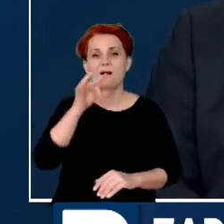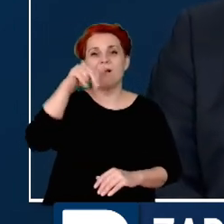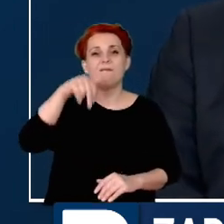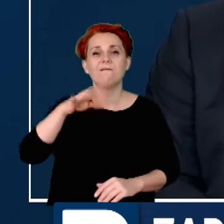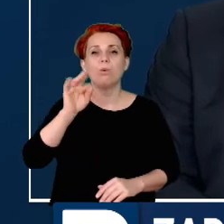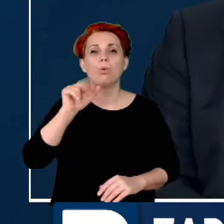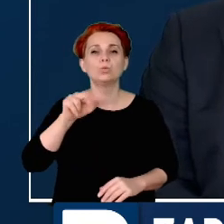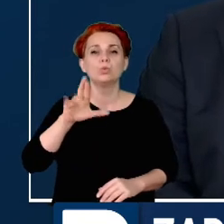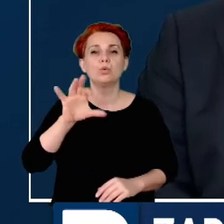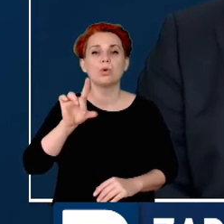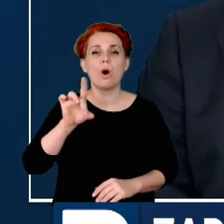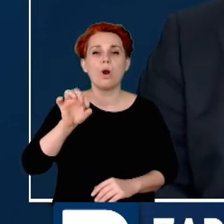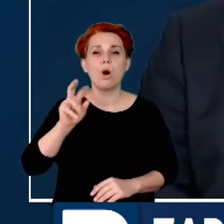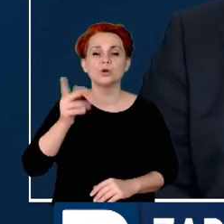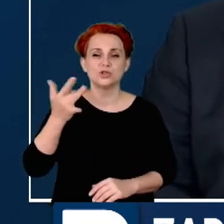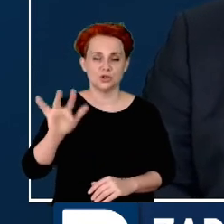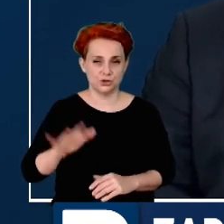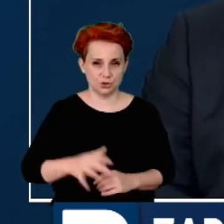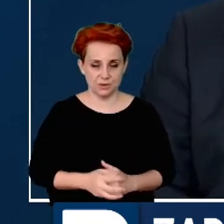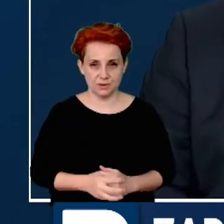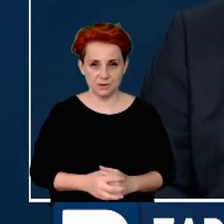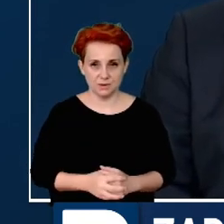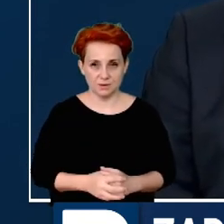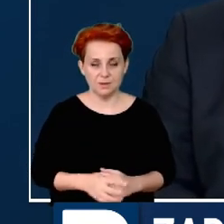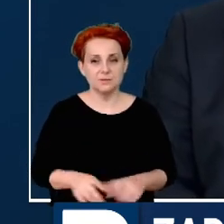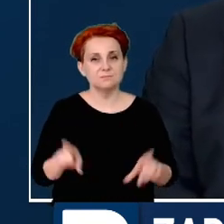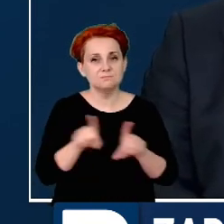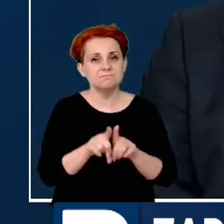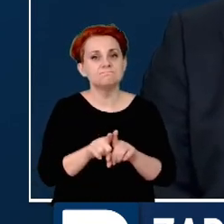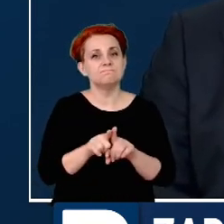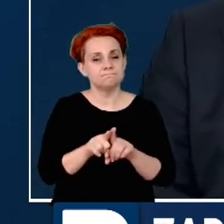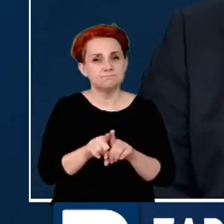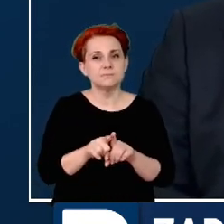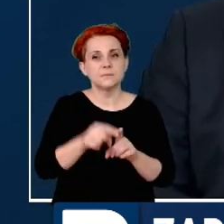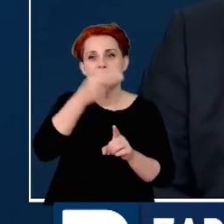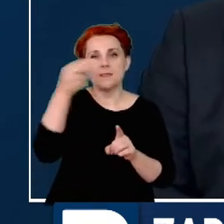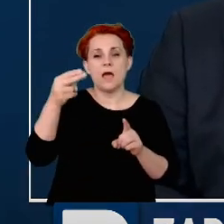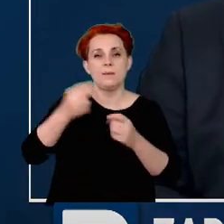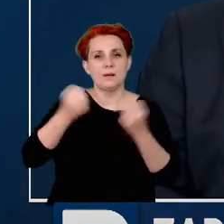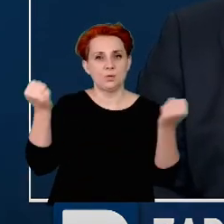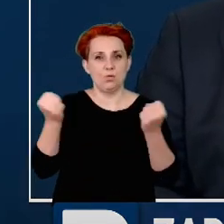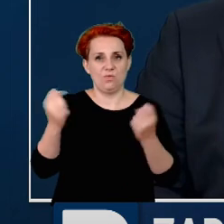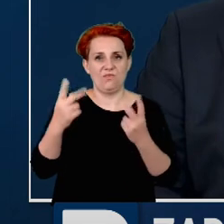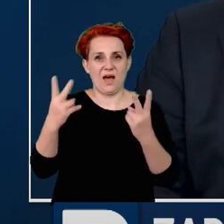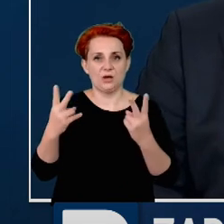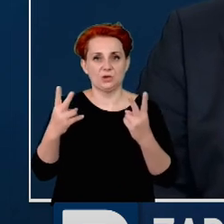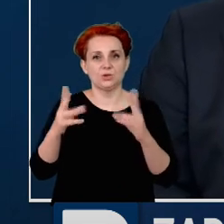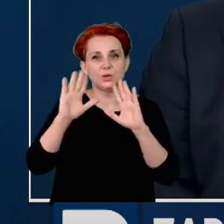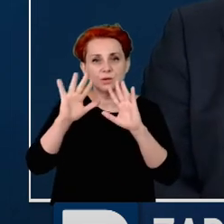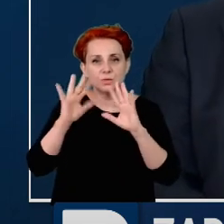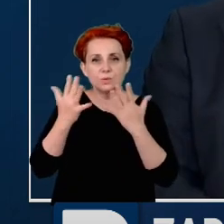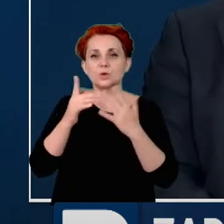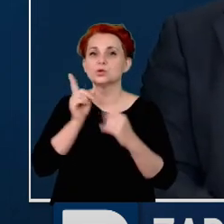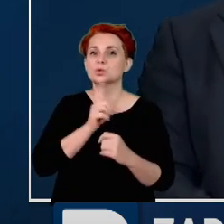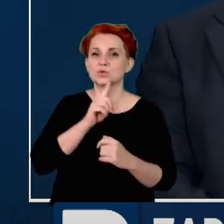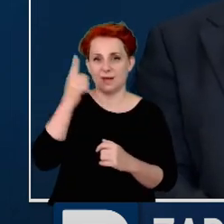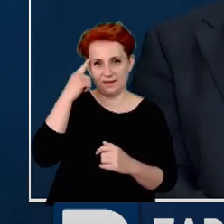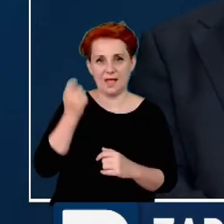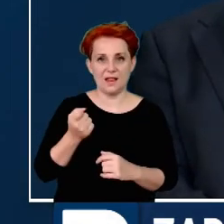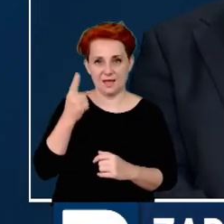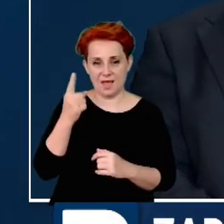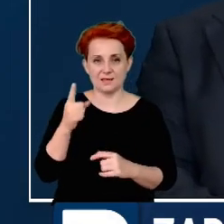głównie zajmowali się dyskusją na temat jednego z najbardziej gorących aktualnie tematów, czyli tematem sztucznej inteligencji,